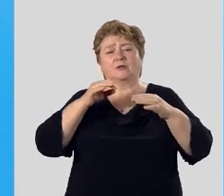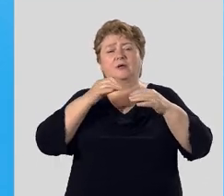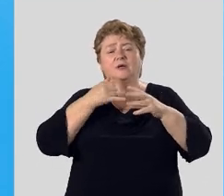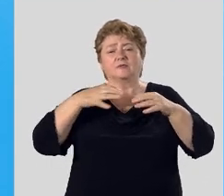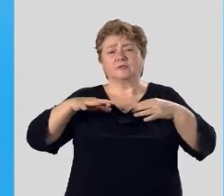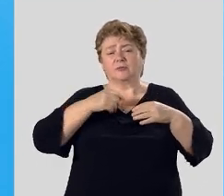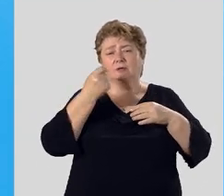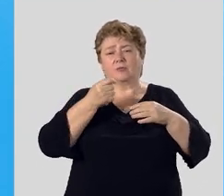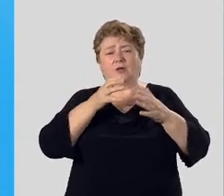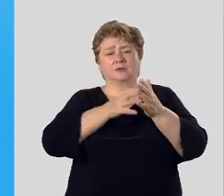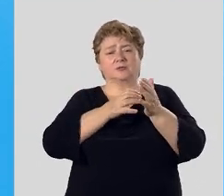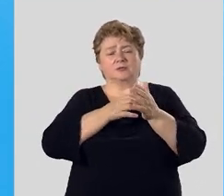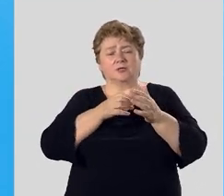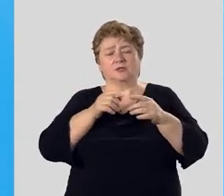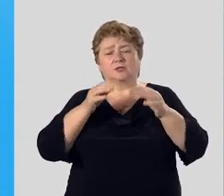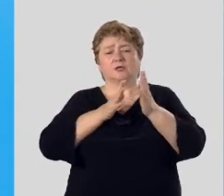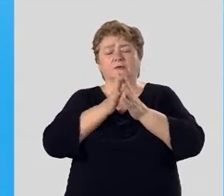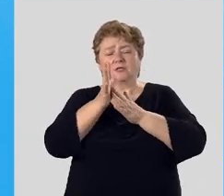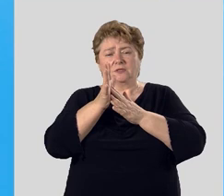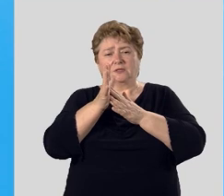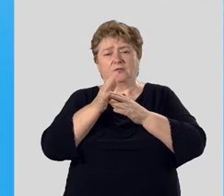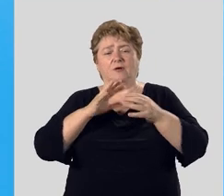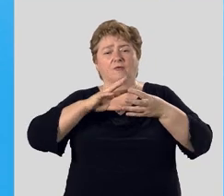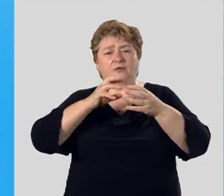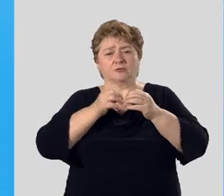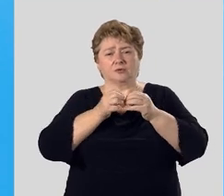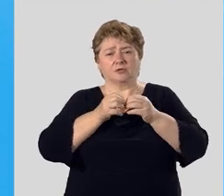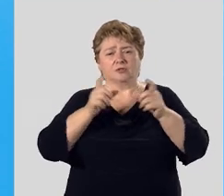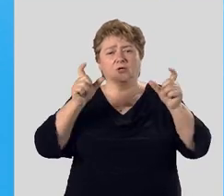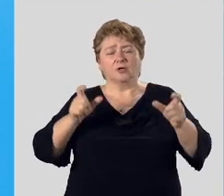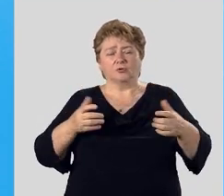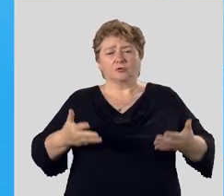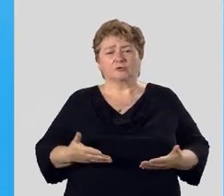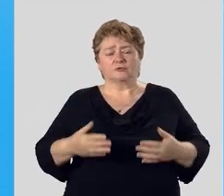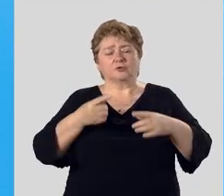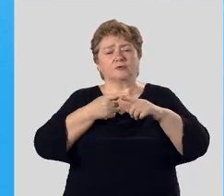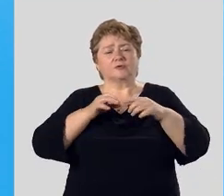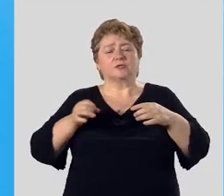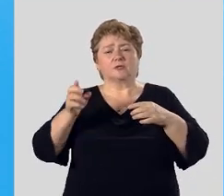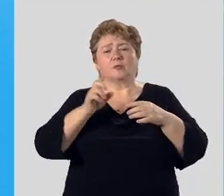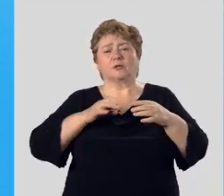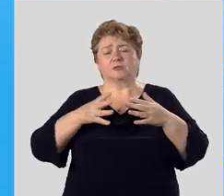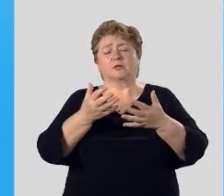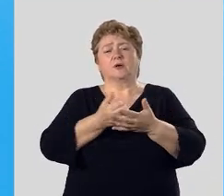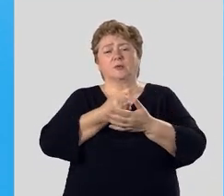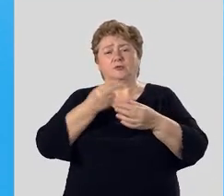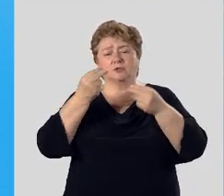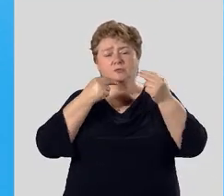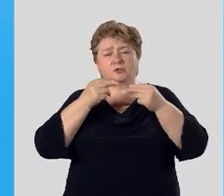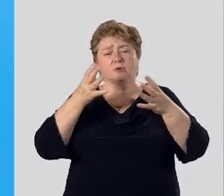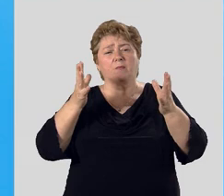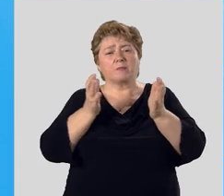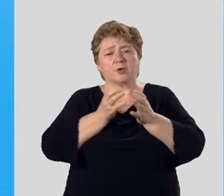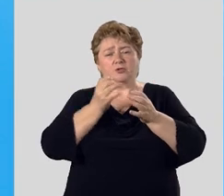мало, недостаточно его и в растениях. В результате люди, живущие в этих областях, получают с пищей